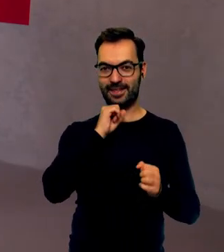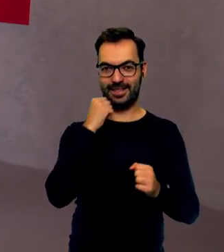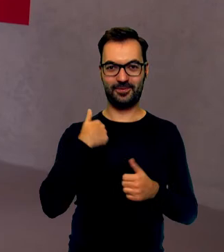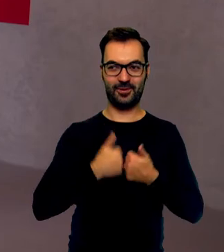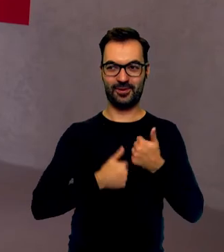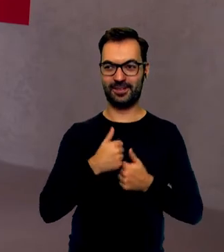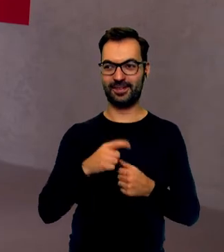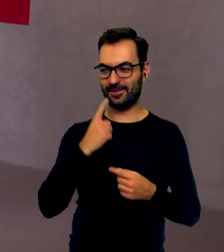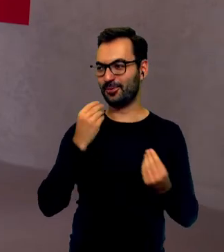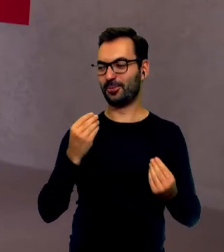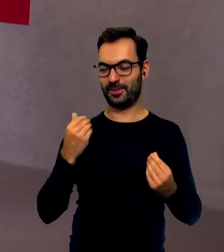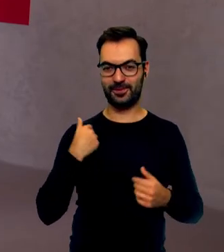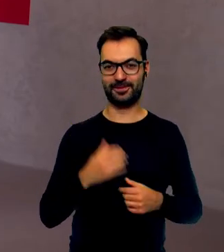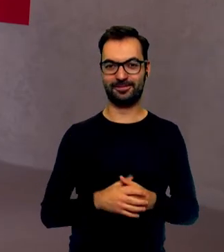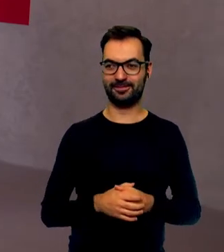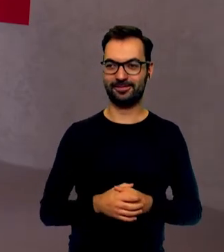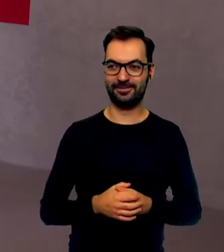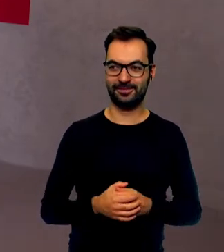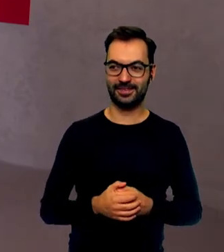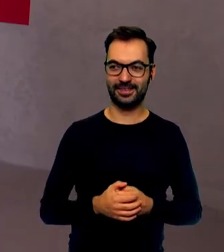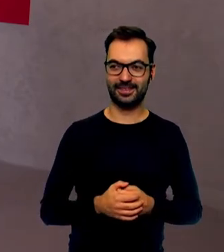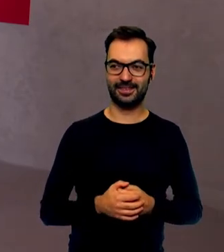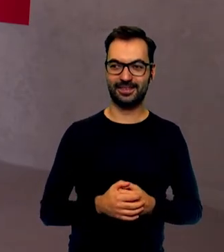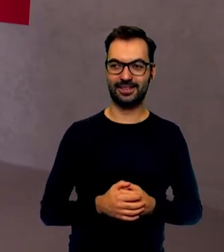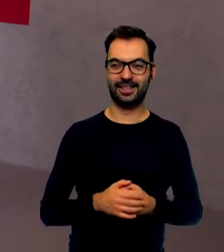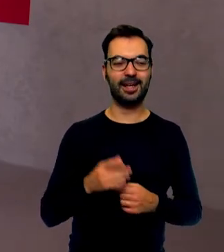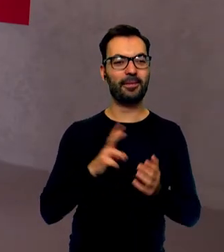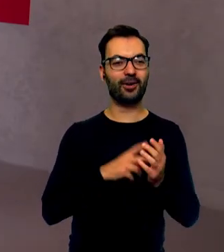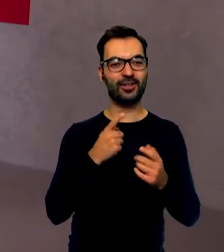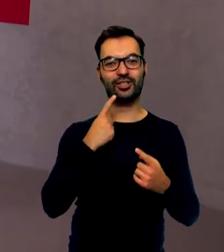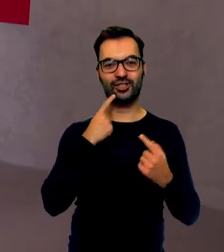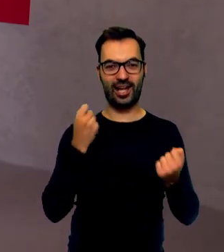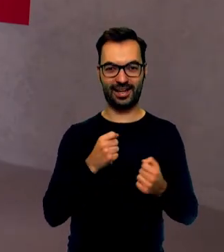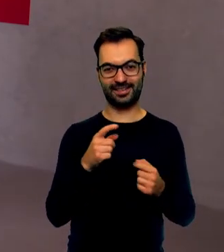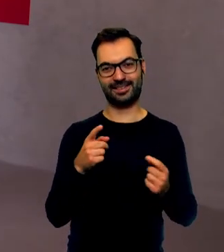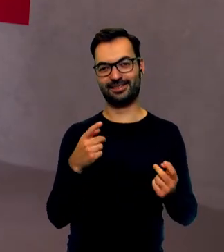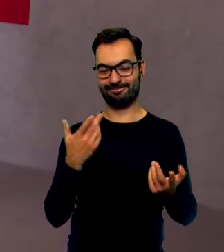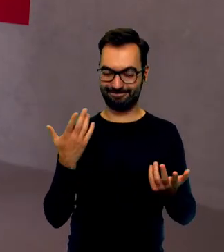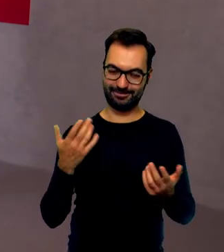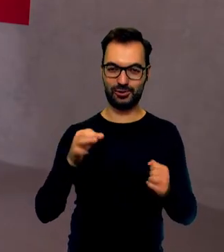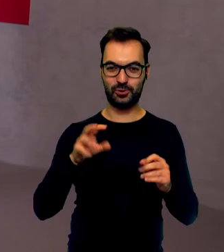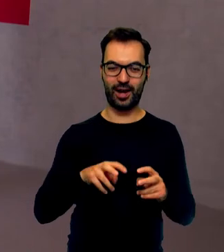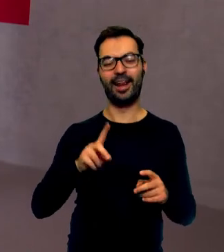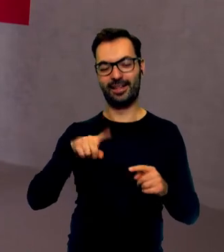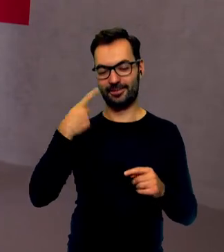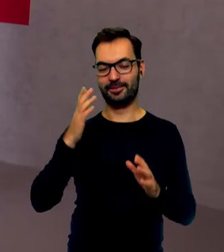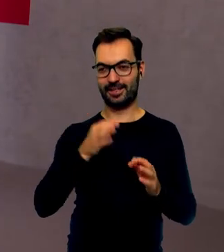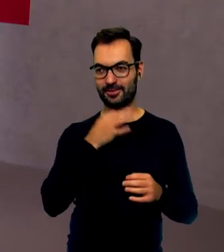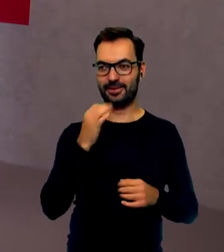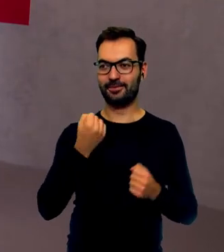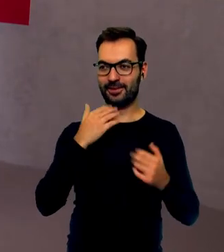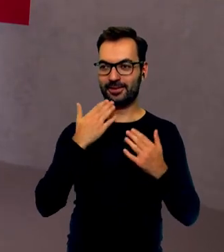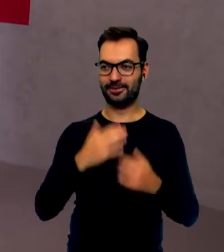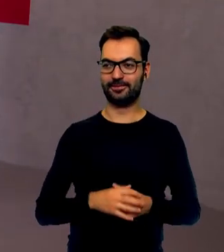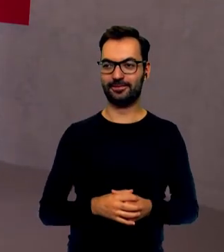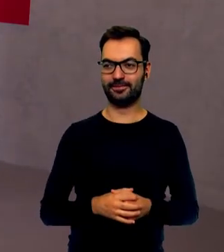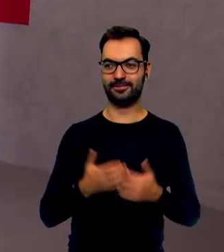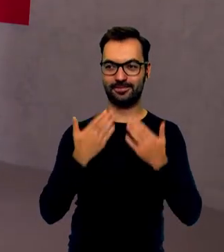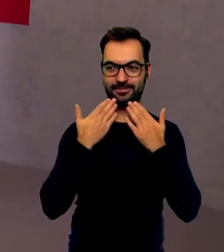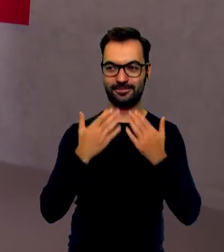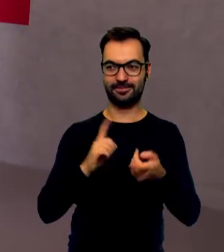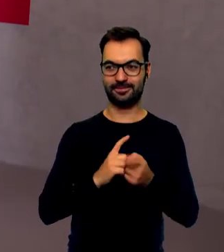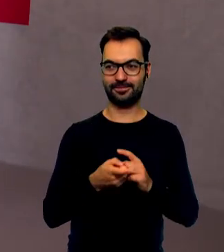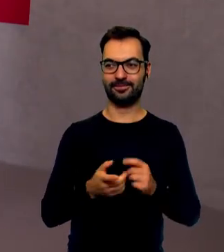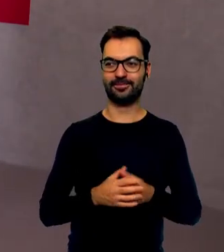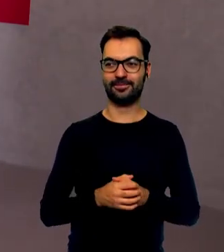nigdy. Było wspaniale, naprawdę. Nie miałam tylko żartu Karola Strasburgera, ale następnym razem się przygotuję. O, bardzo Ci dziękuję. Pięknie Ci dziękuję